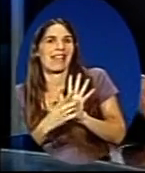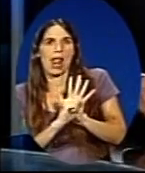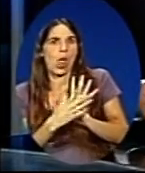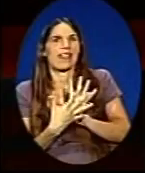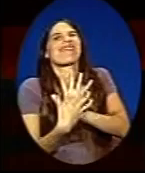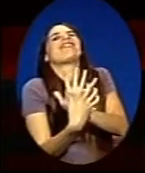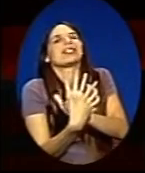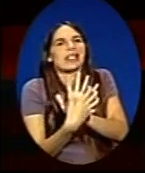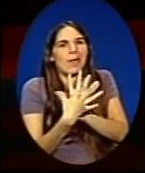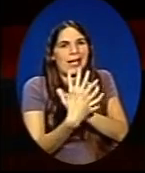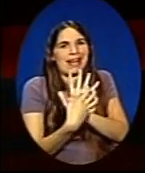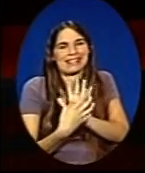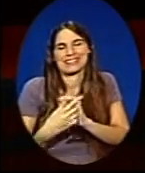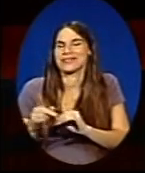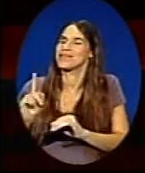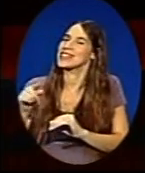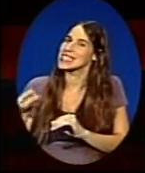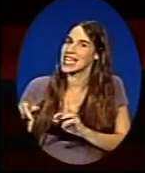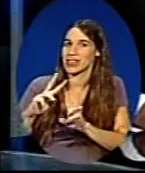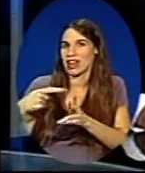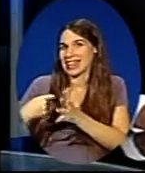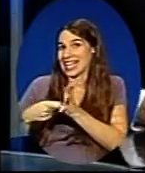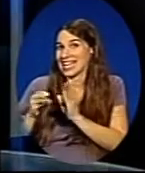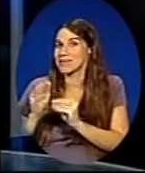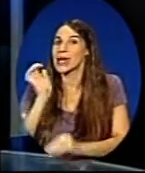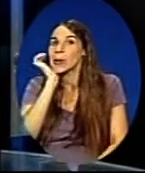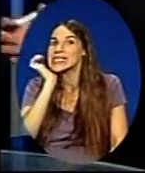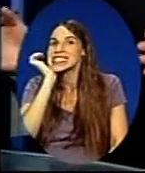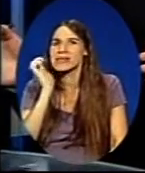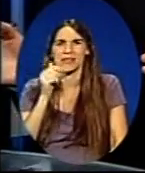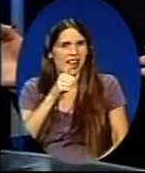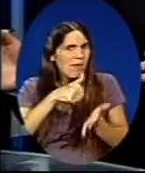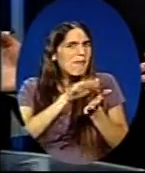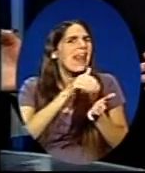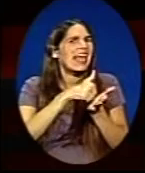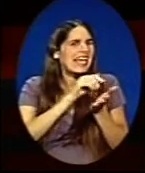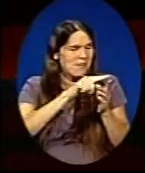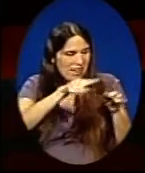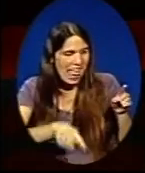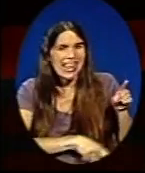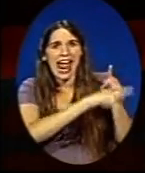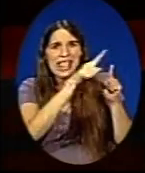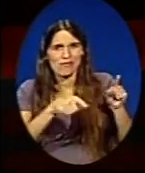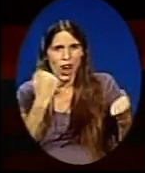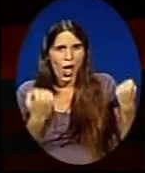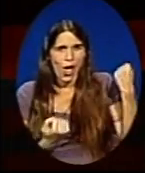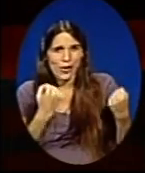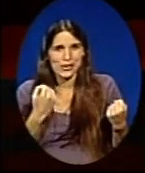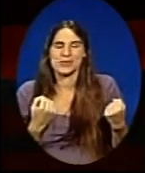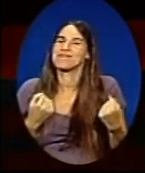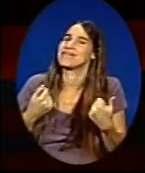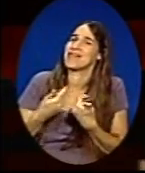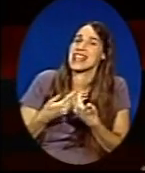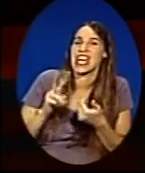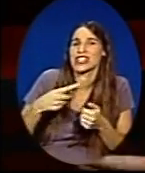בעיה קשה. את זה אגב לא מתקנים עם אגוזים. ולכן את הנחושת. זה מלקקים גלגלי מגנזיום. ולנו יש שם מחסור בזמן. אתה מקבל את הכל. אז